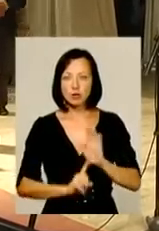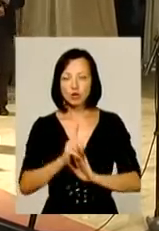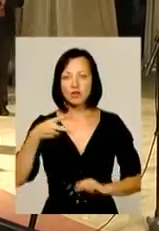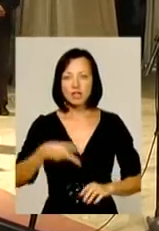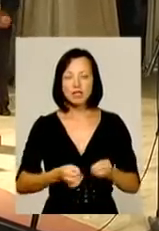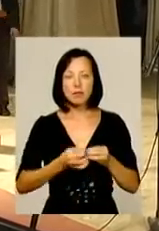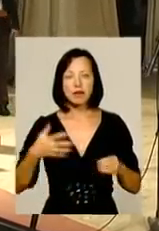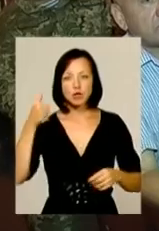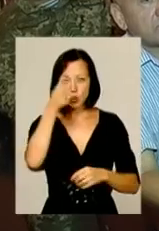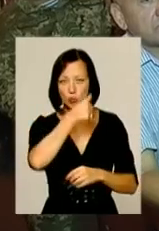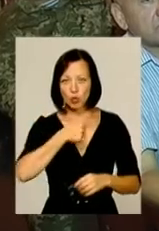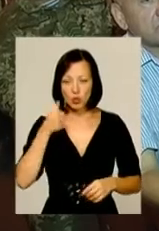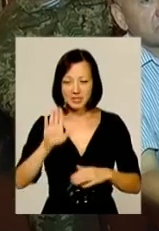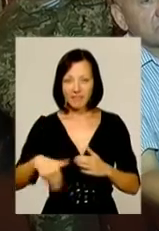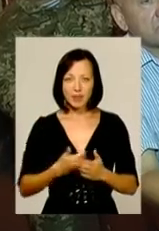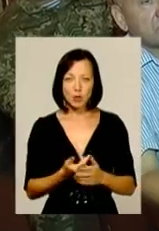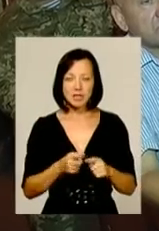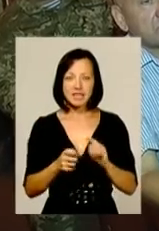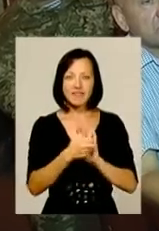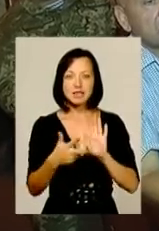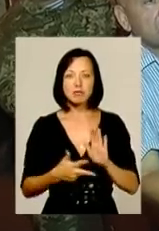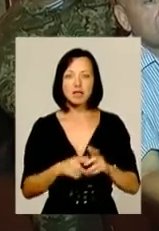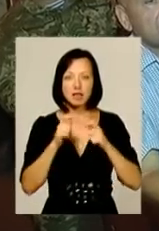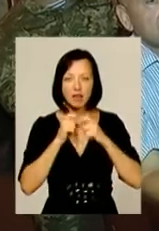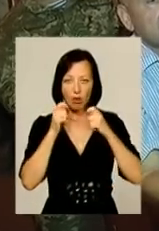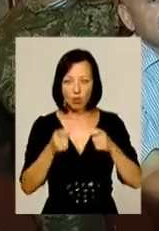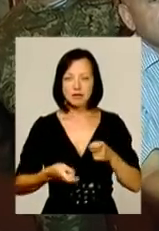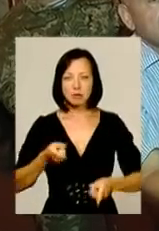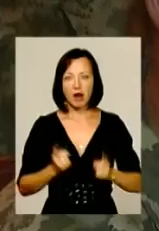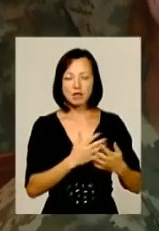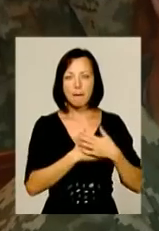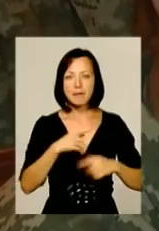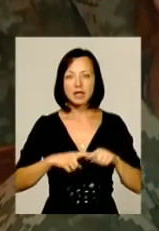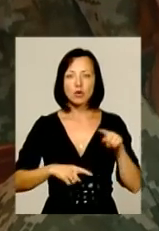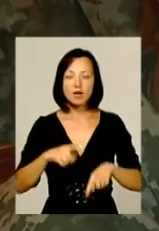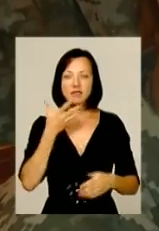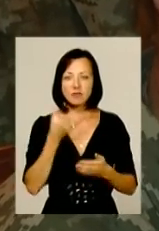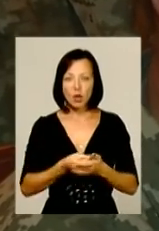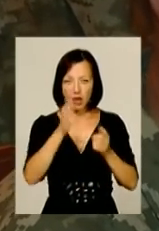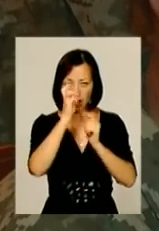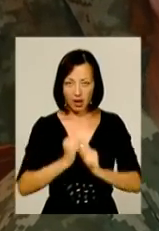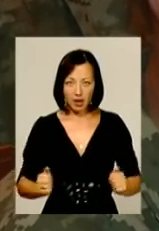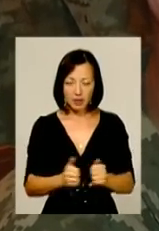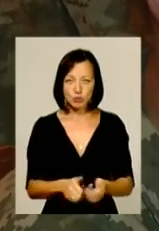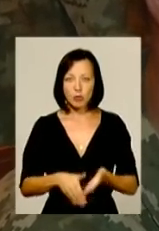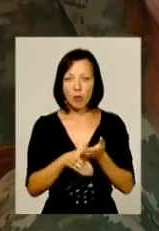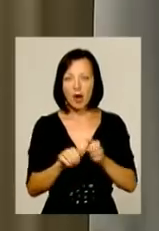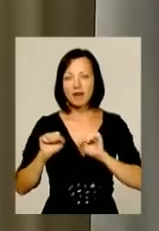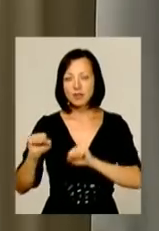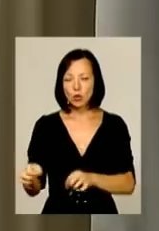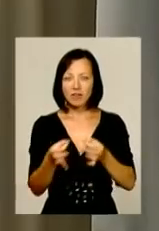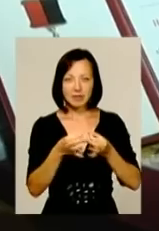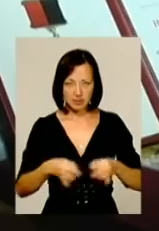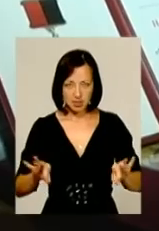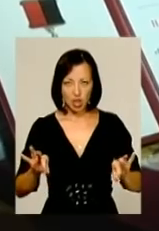2015 році. Відтоді це уже 18-те нагородження справжніх патріотів своєї країни, які допомагають відстоювати її